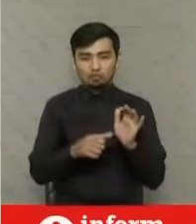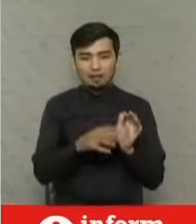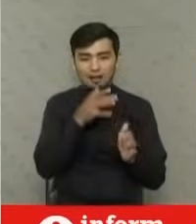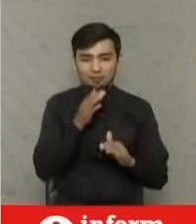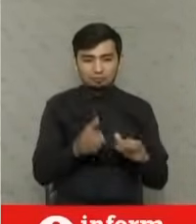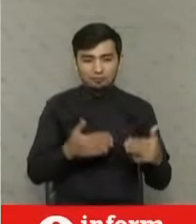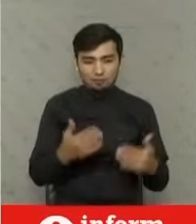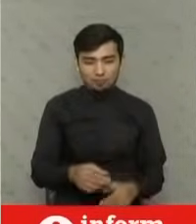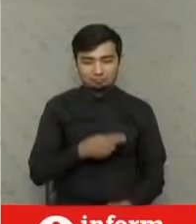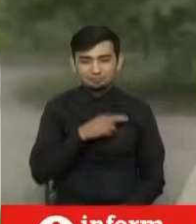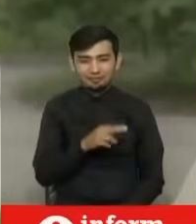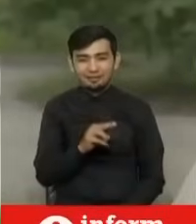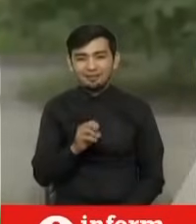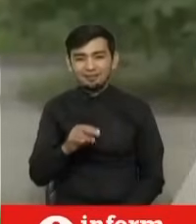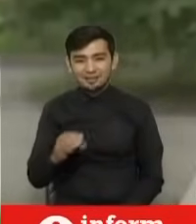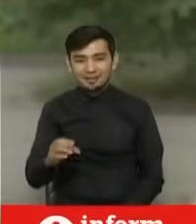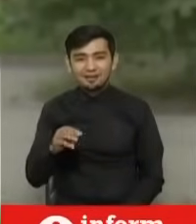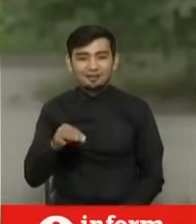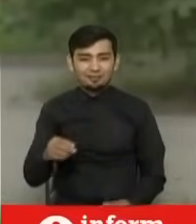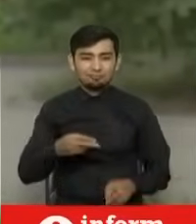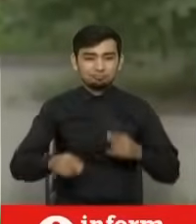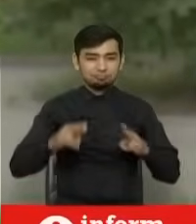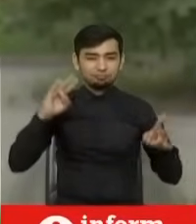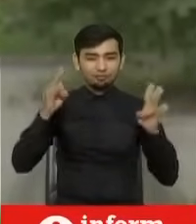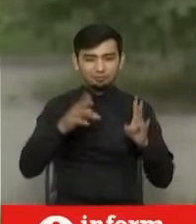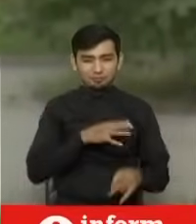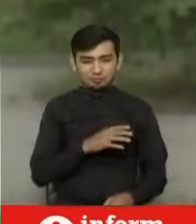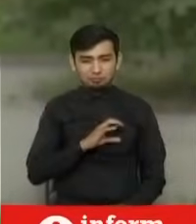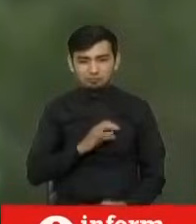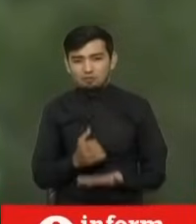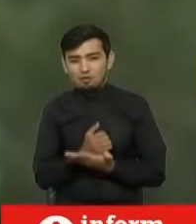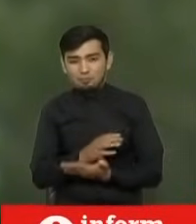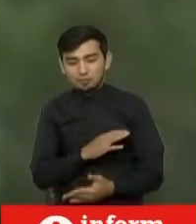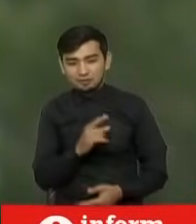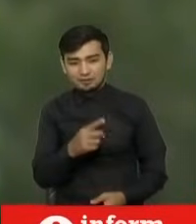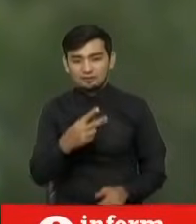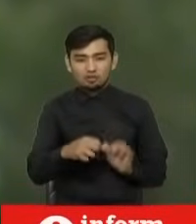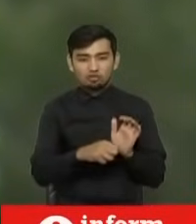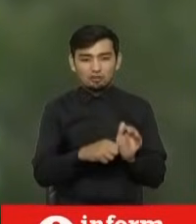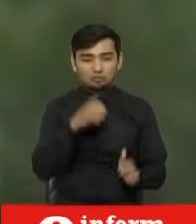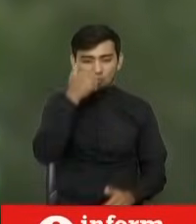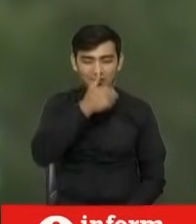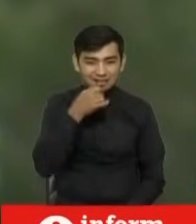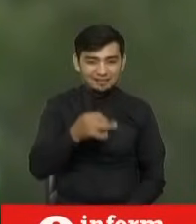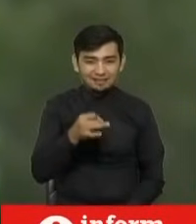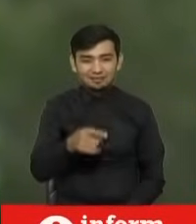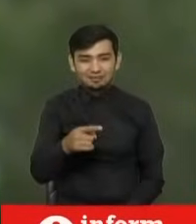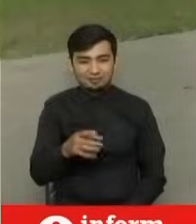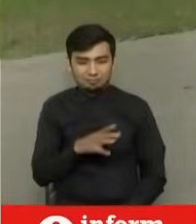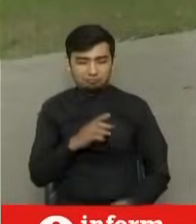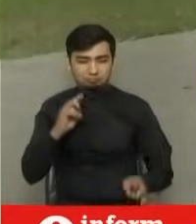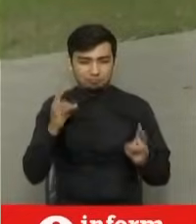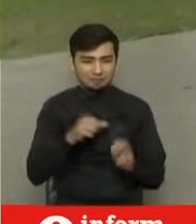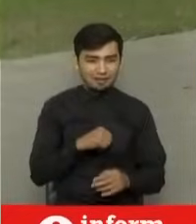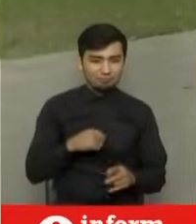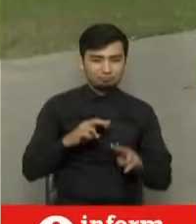с момента как не стало Дениса тна жизнь знаменитого спортсмена Бронзового призёрам ады оборвалась на двадцать шестом году именно он считался Одной из главных